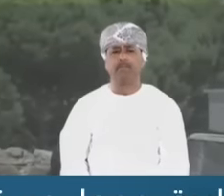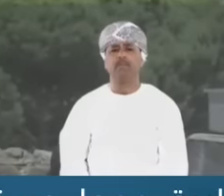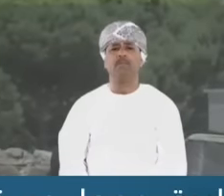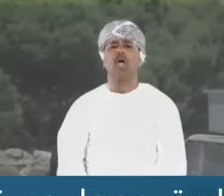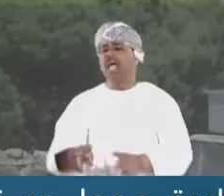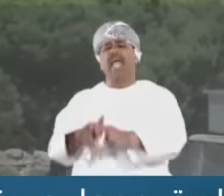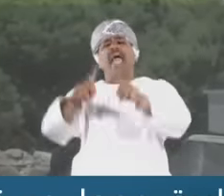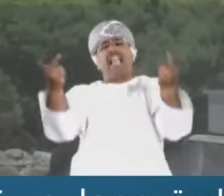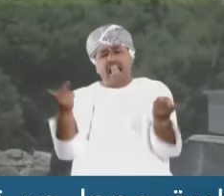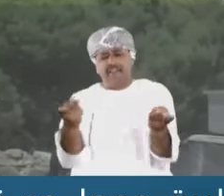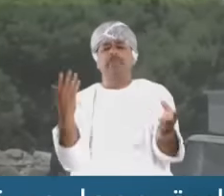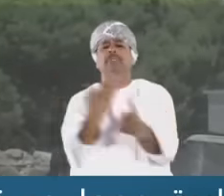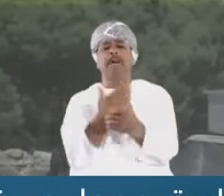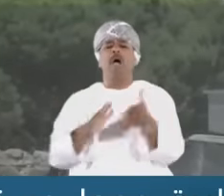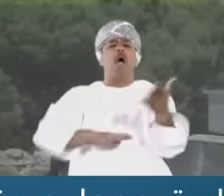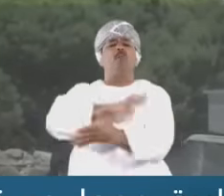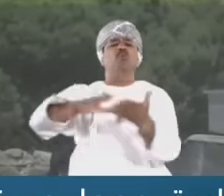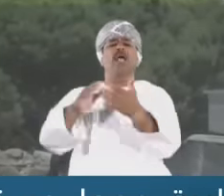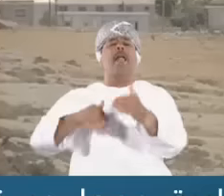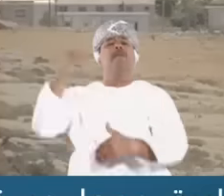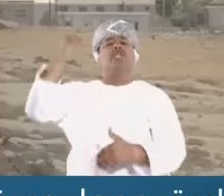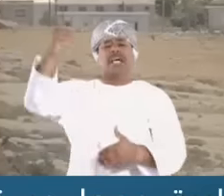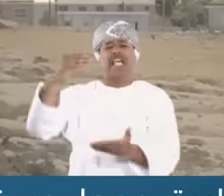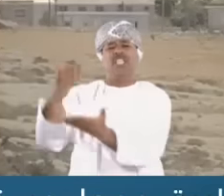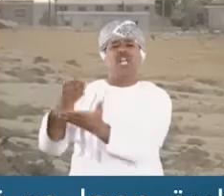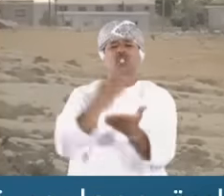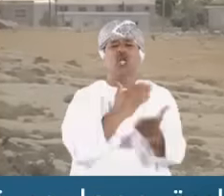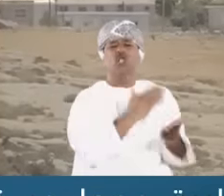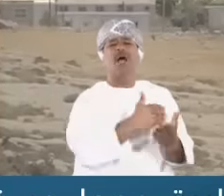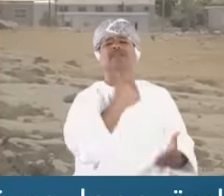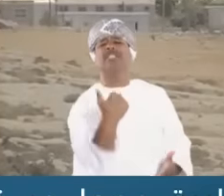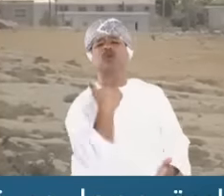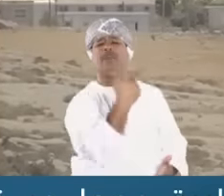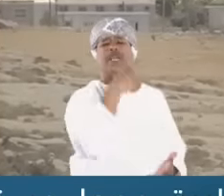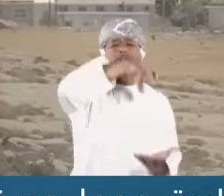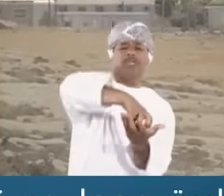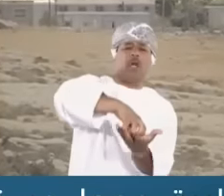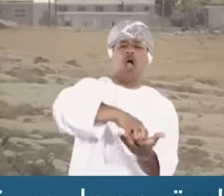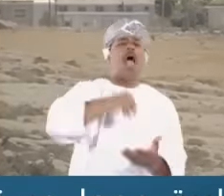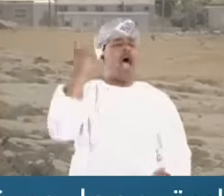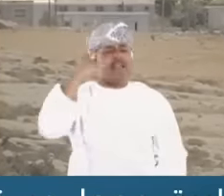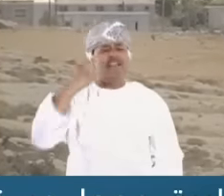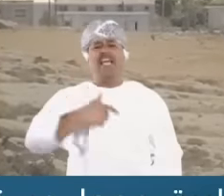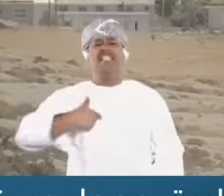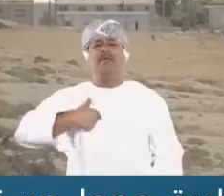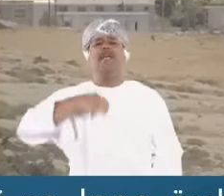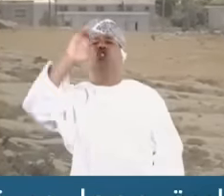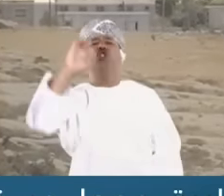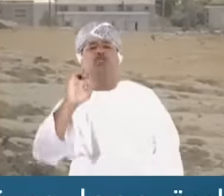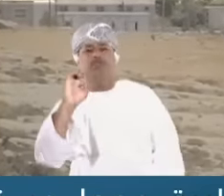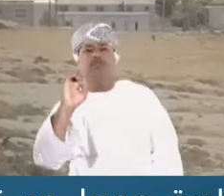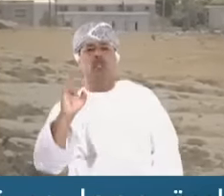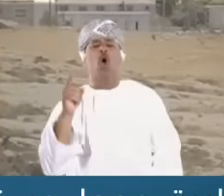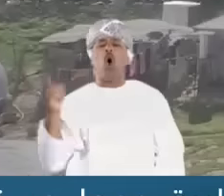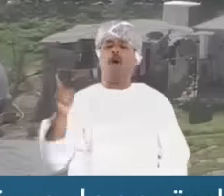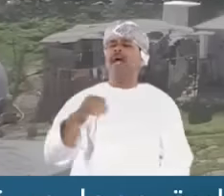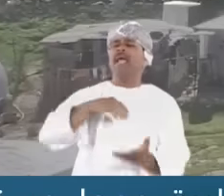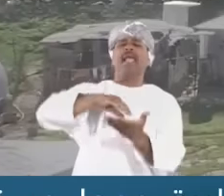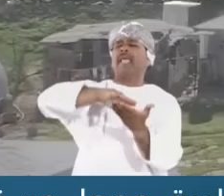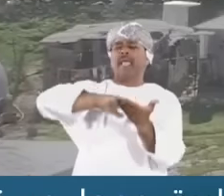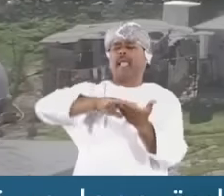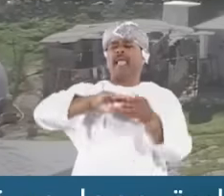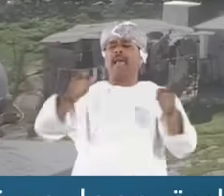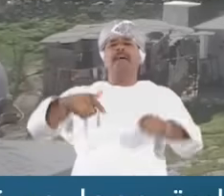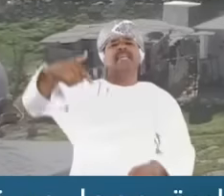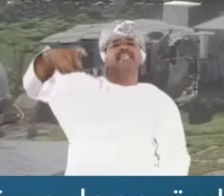الخلاف يدخل في إطار قضية مستقبل أجزاء من الضفة الغربية معروفة باسم المنطقة جيم، وتبلغ 60%